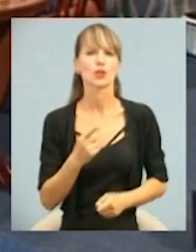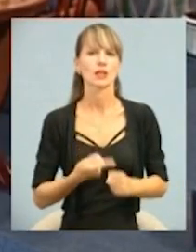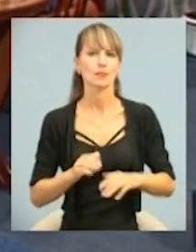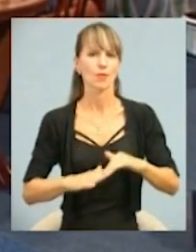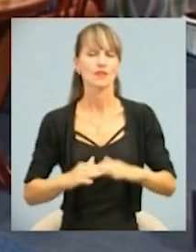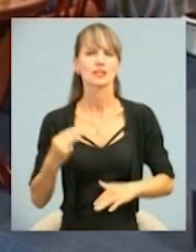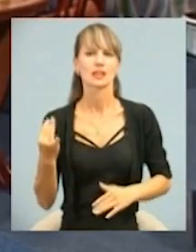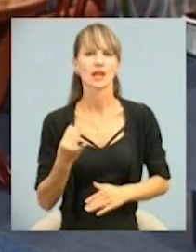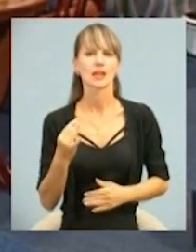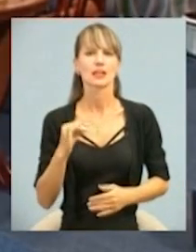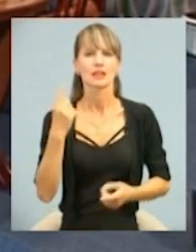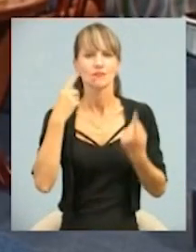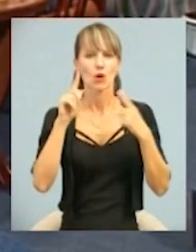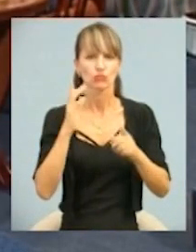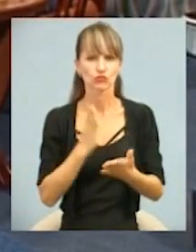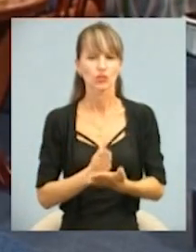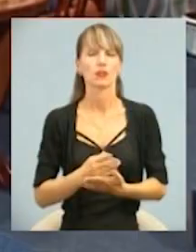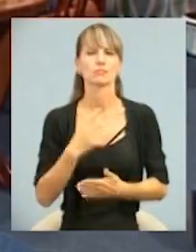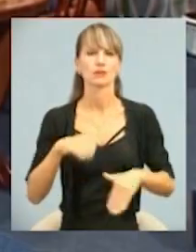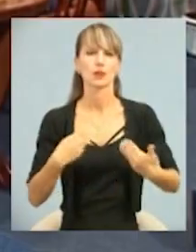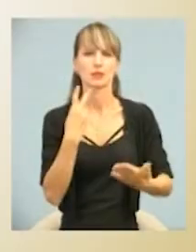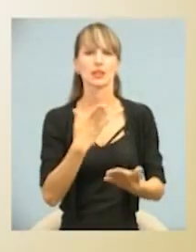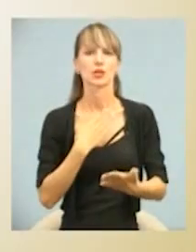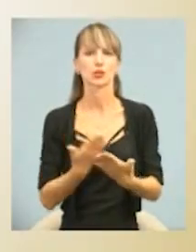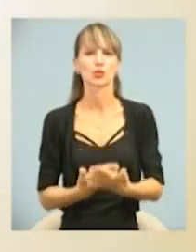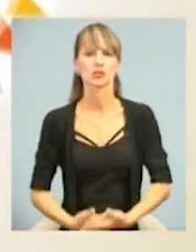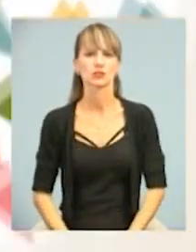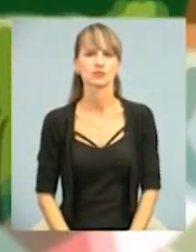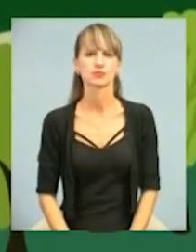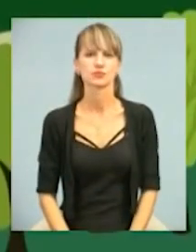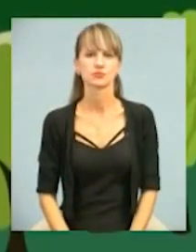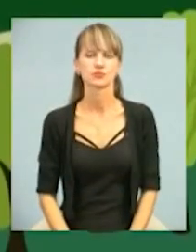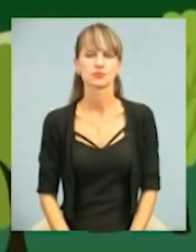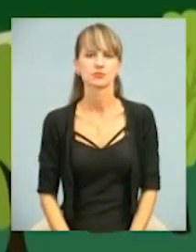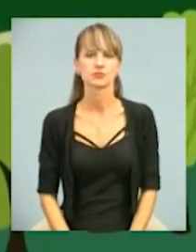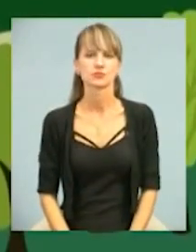професія дуже таки цікава і творча, пропоную подивитися наш сюжет.